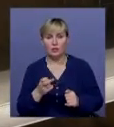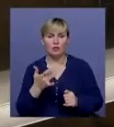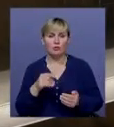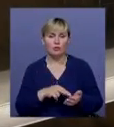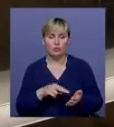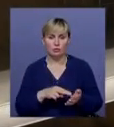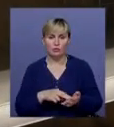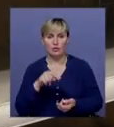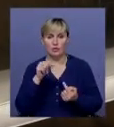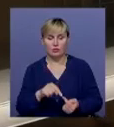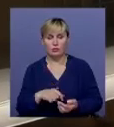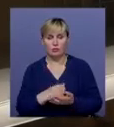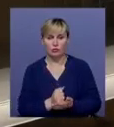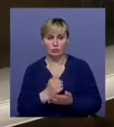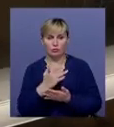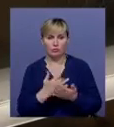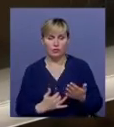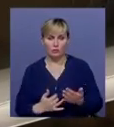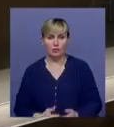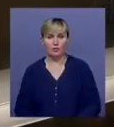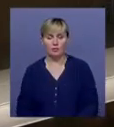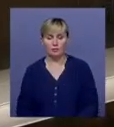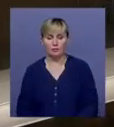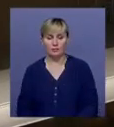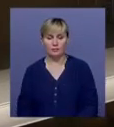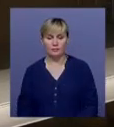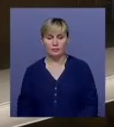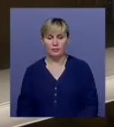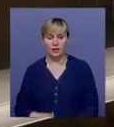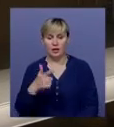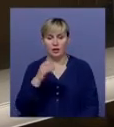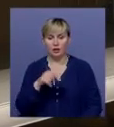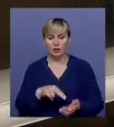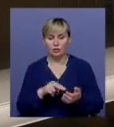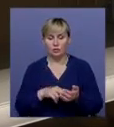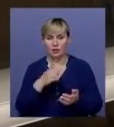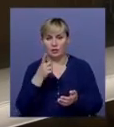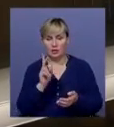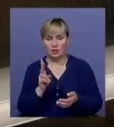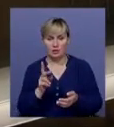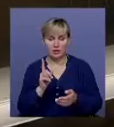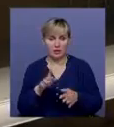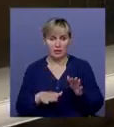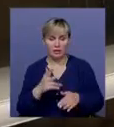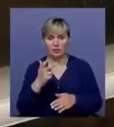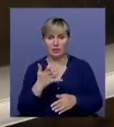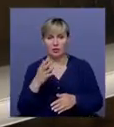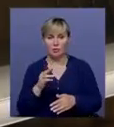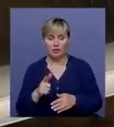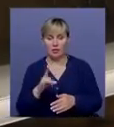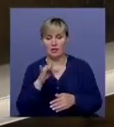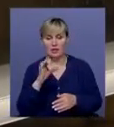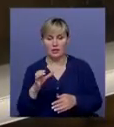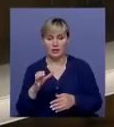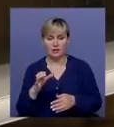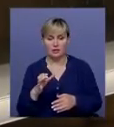стоимость соответствует утвержденному списку. Итак, самый ходовой товар – гречка. Стоимость за 1 килограмм – 305 тенге. Рис